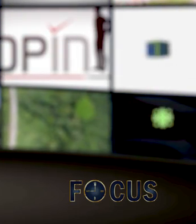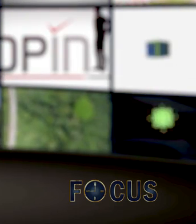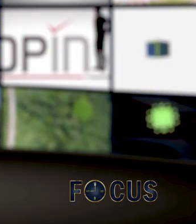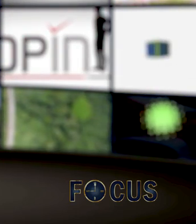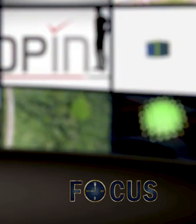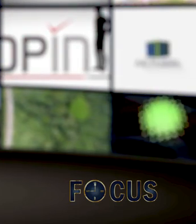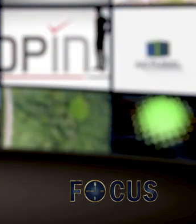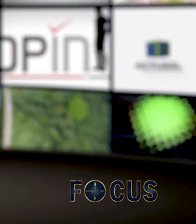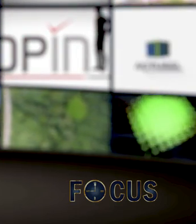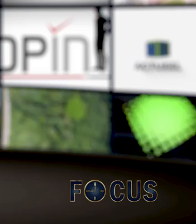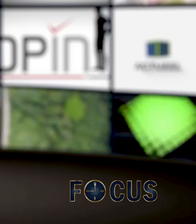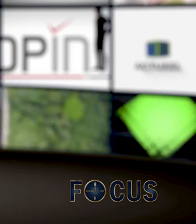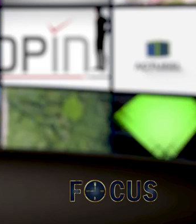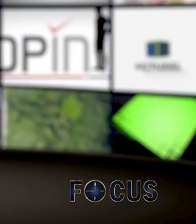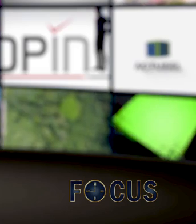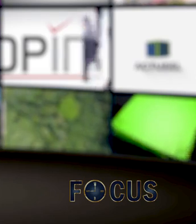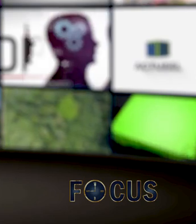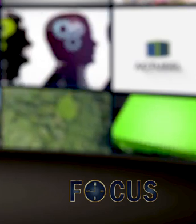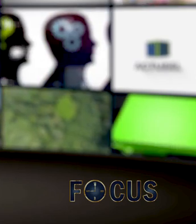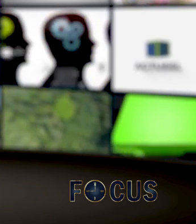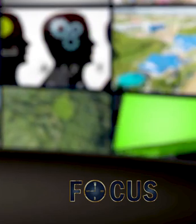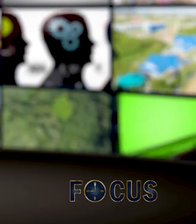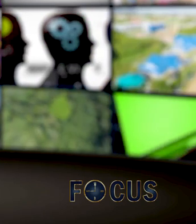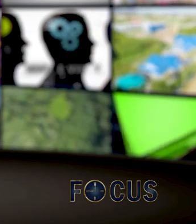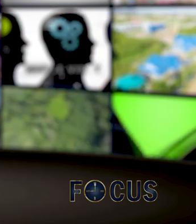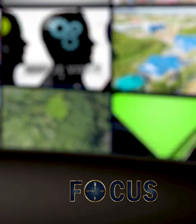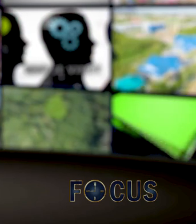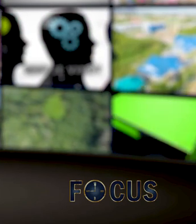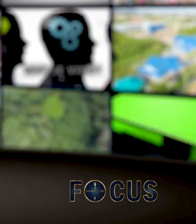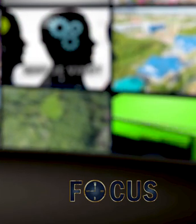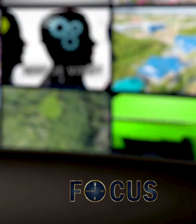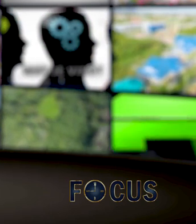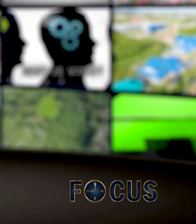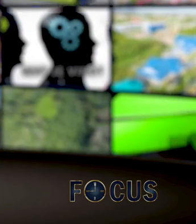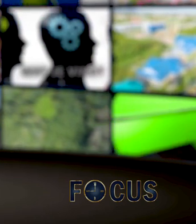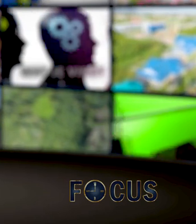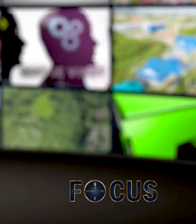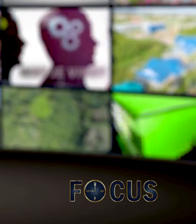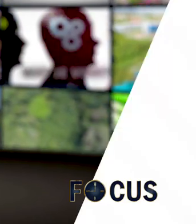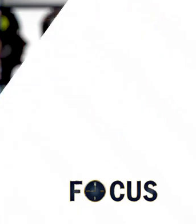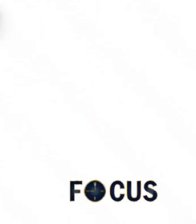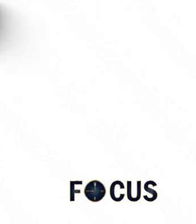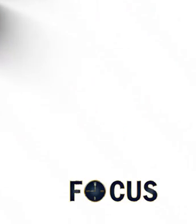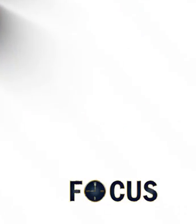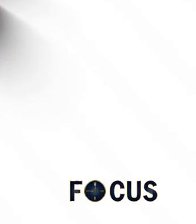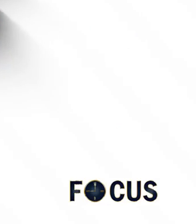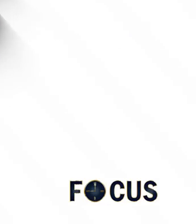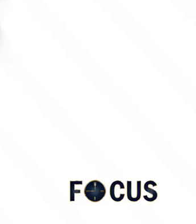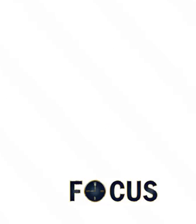te zien of de persoon COVID-besmet is, maar wel is elke illegale een potentiële besmetting.